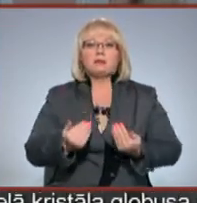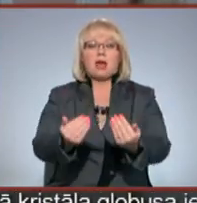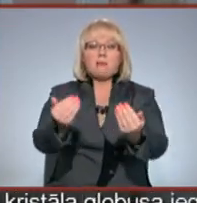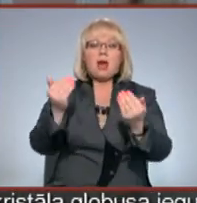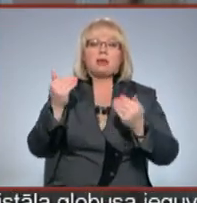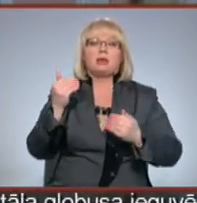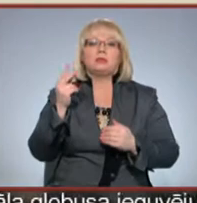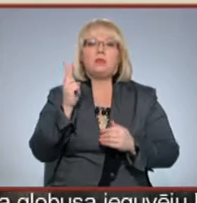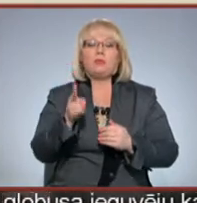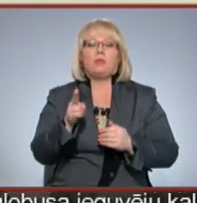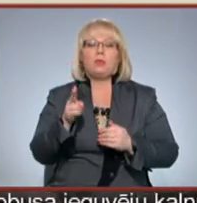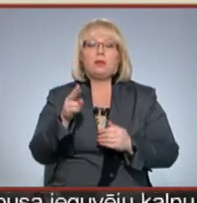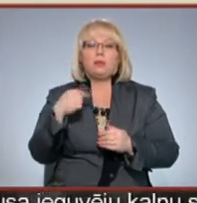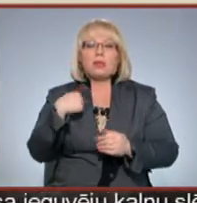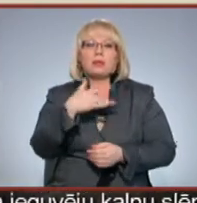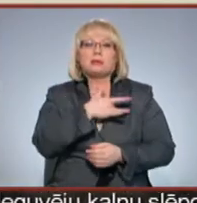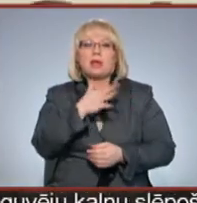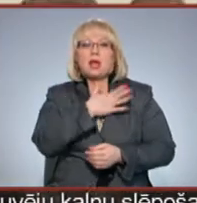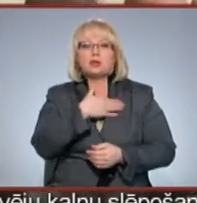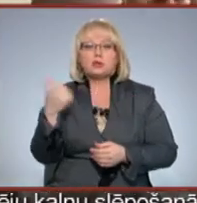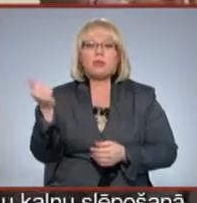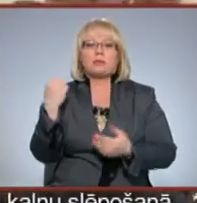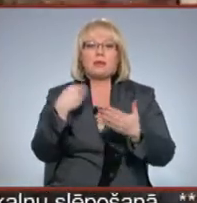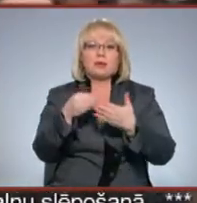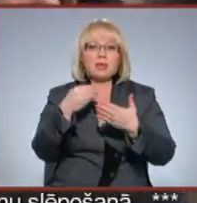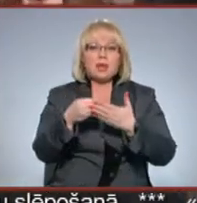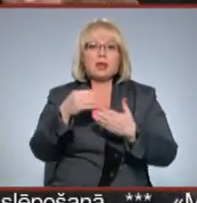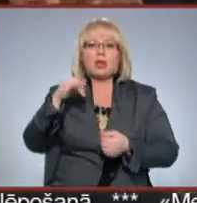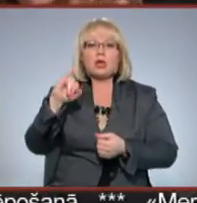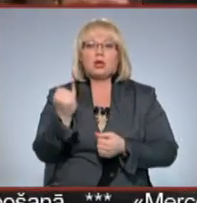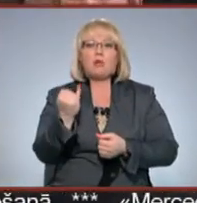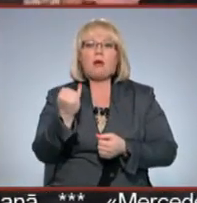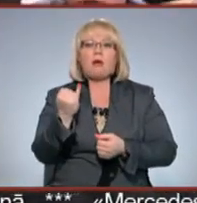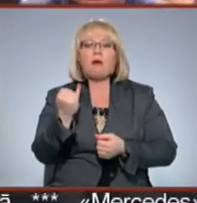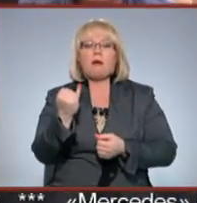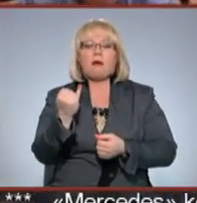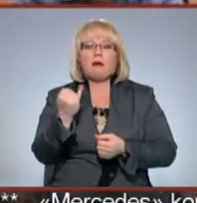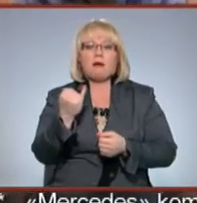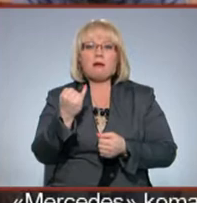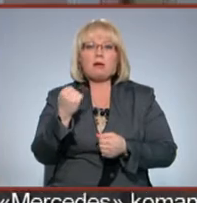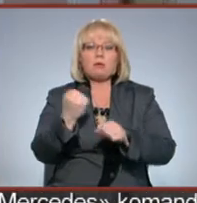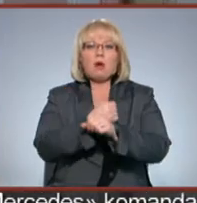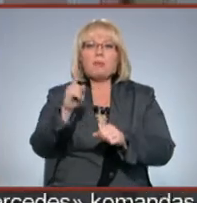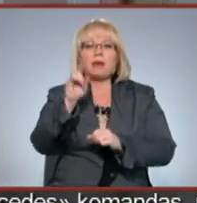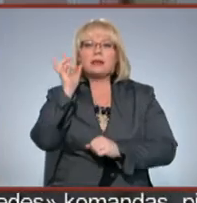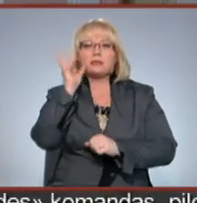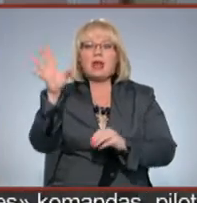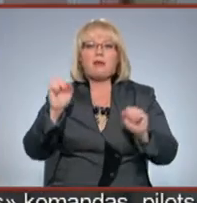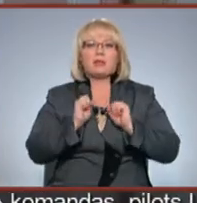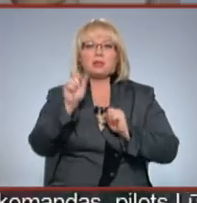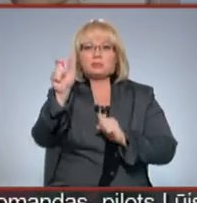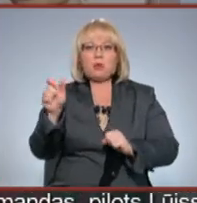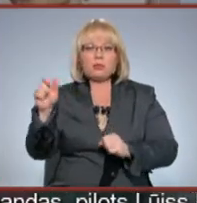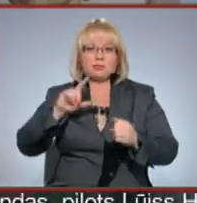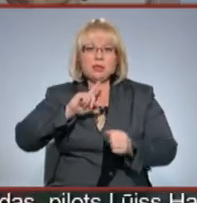savu tērpu. Man tas likās ļoti liederīgi, jo tie tomēr ir slaveni sportisti